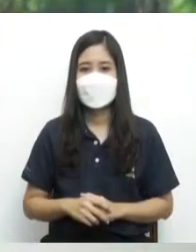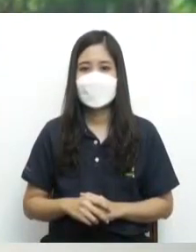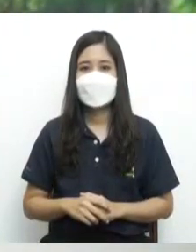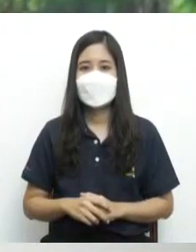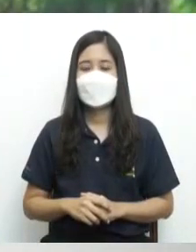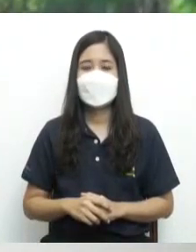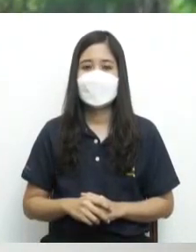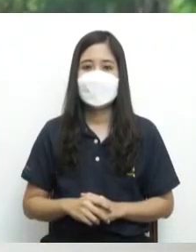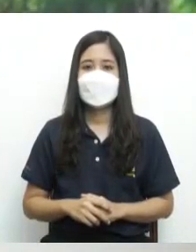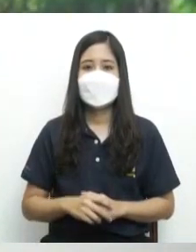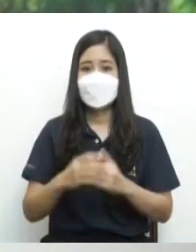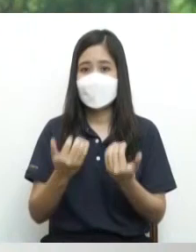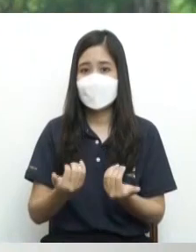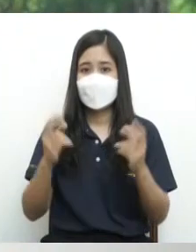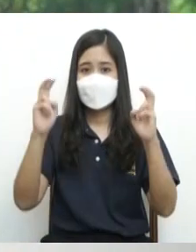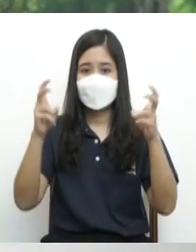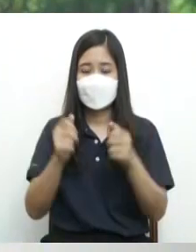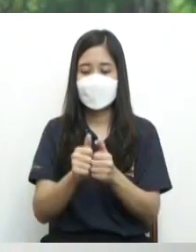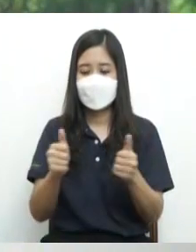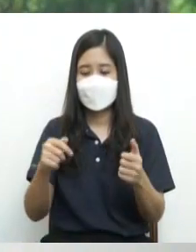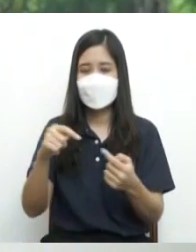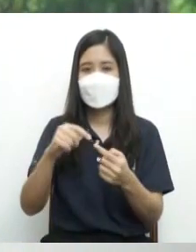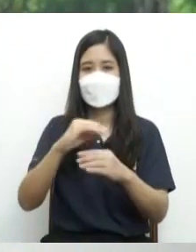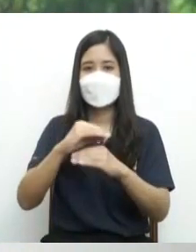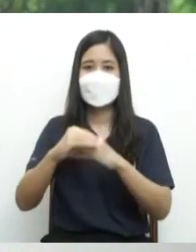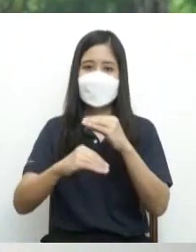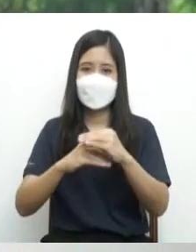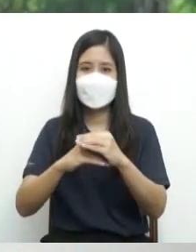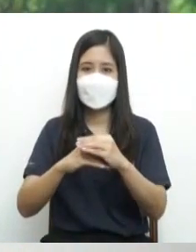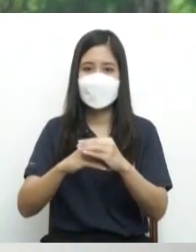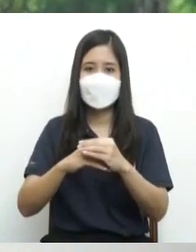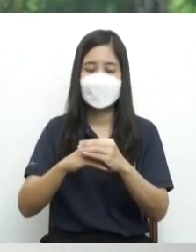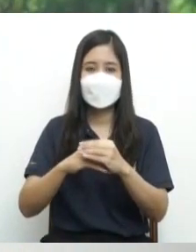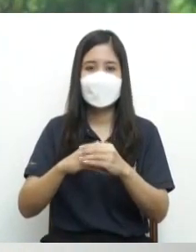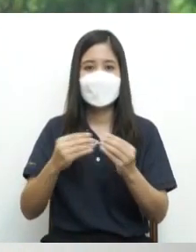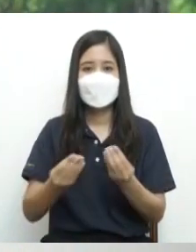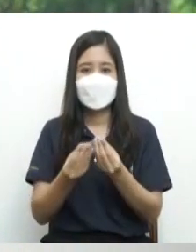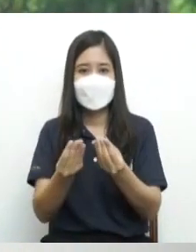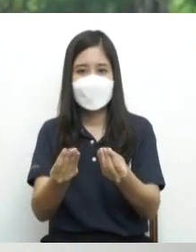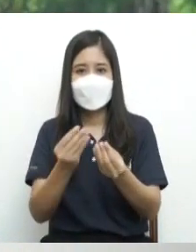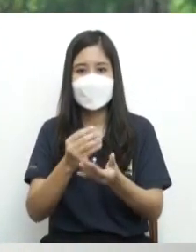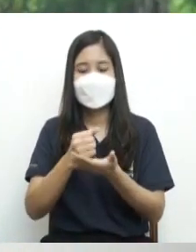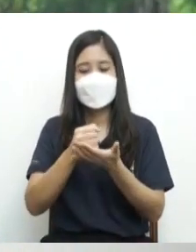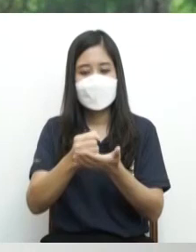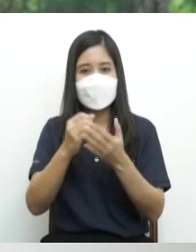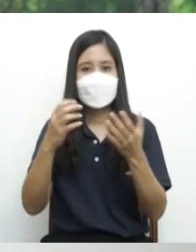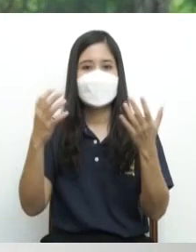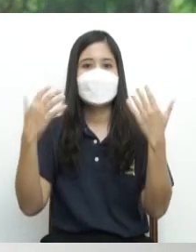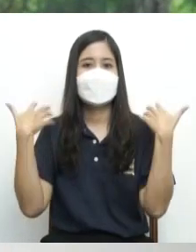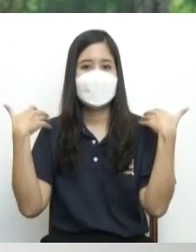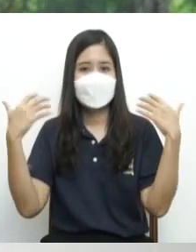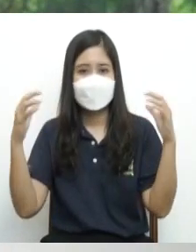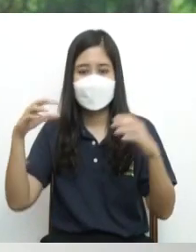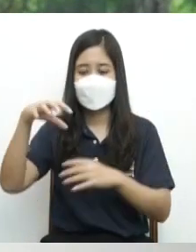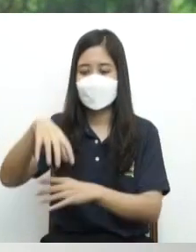และนั่นก็คือเรื่องราวดีๆนะคะกับโครงการที่จะเป็นการเก็บเงินออมนะคะให้กับท่านข้าราชการในสังกัดสำนักงานคณะกรรมการ